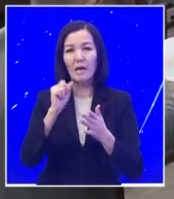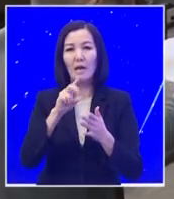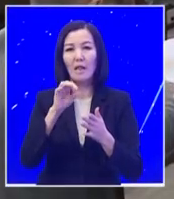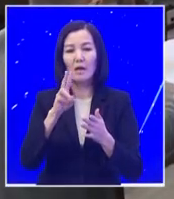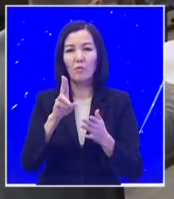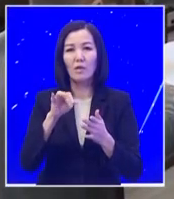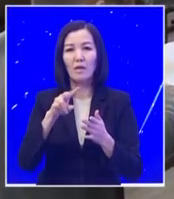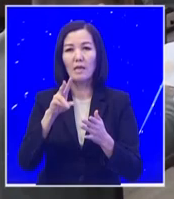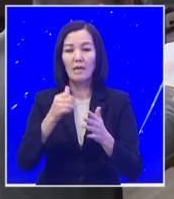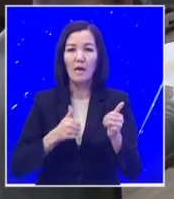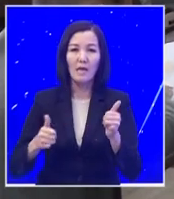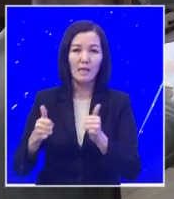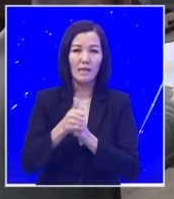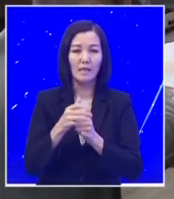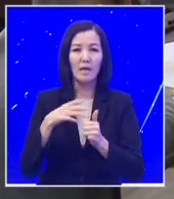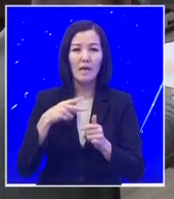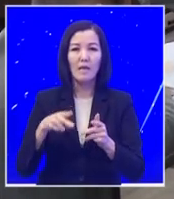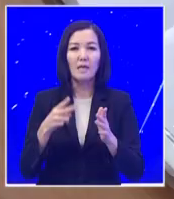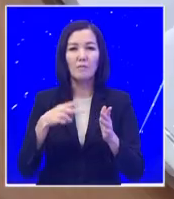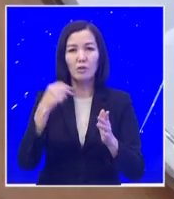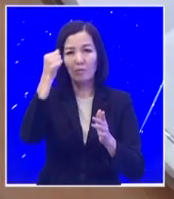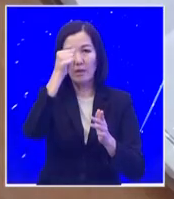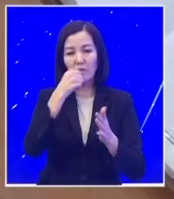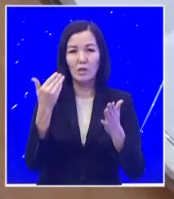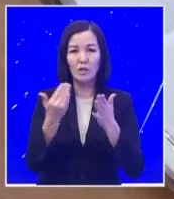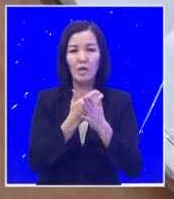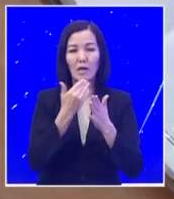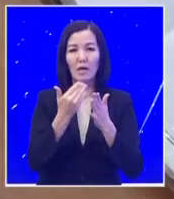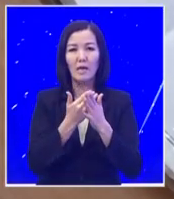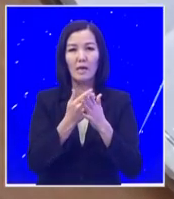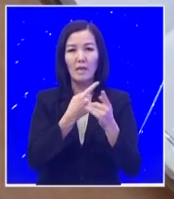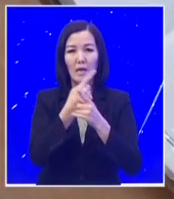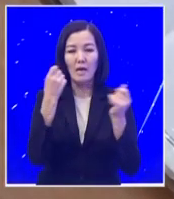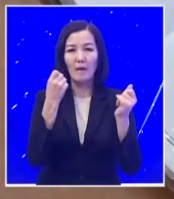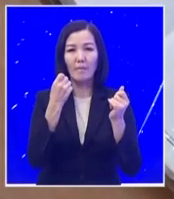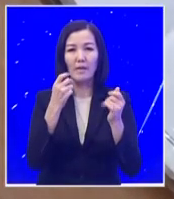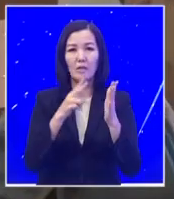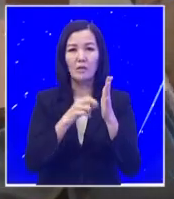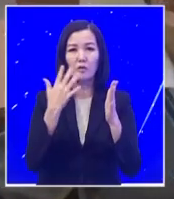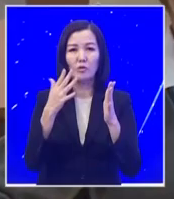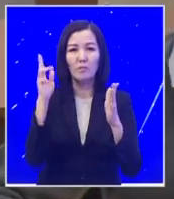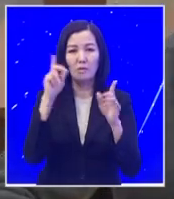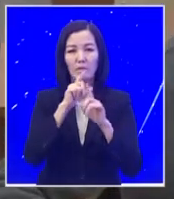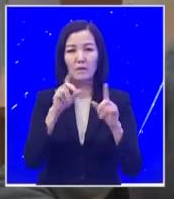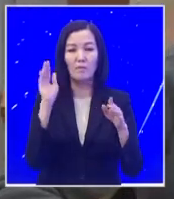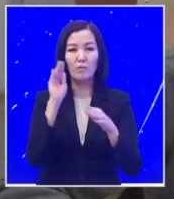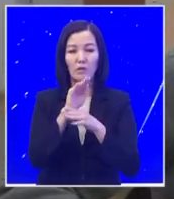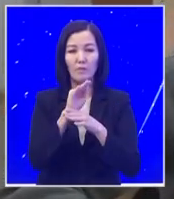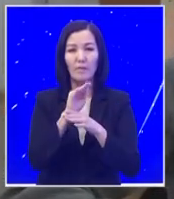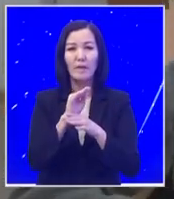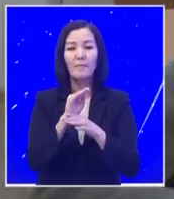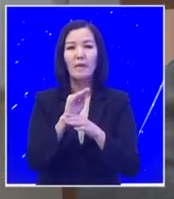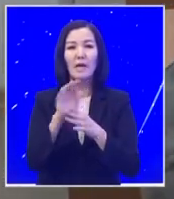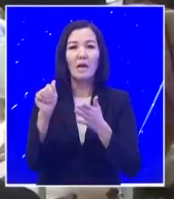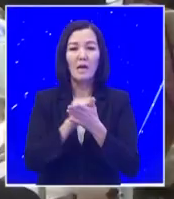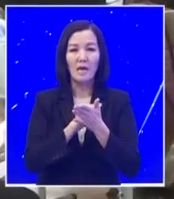Іле аймағы көш бастаған. 2020 жылы жаңа күнделік ақпараттық жүйесіне 705 мектеп қосылыпты. Десе де